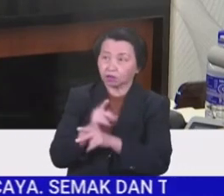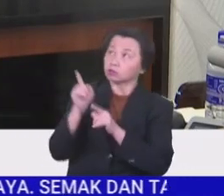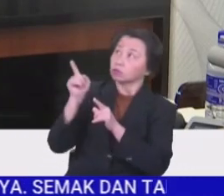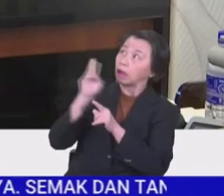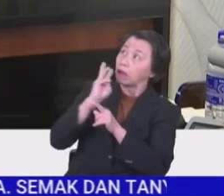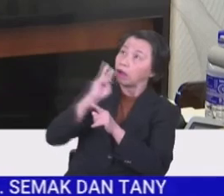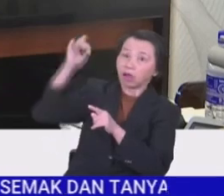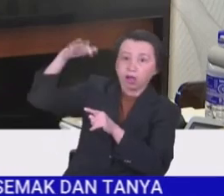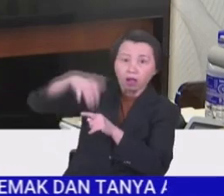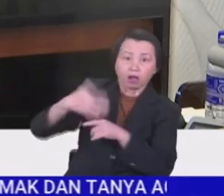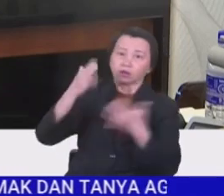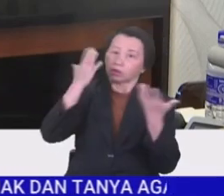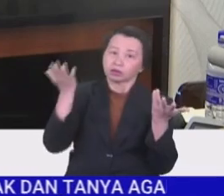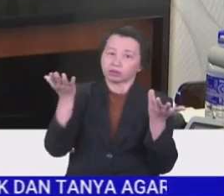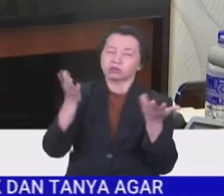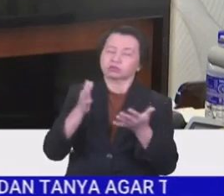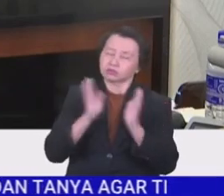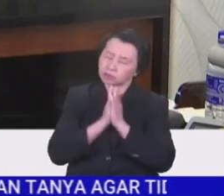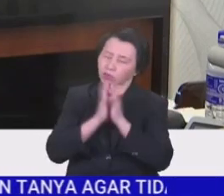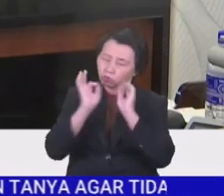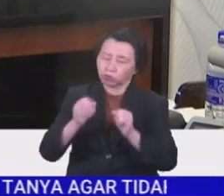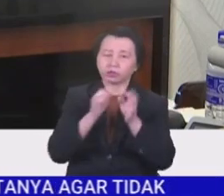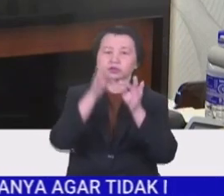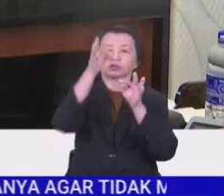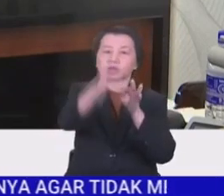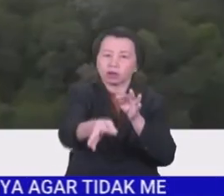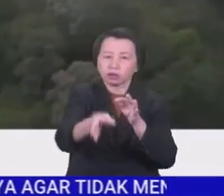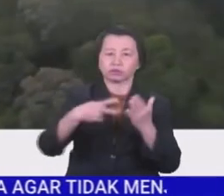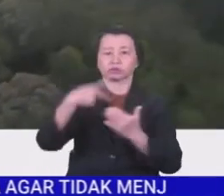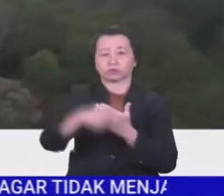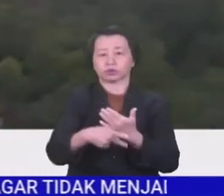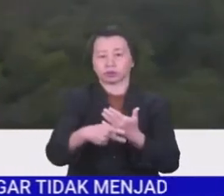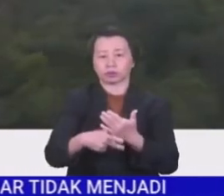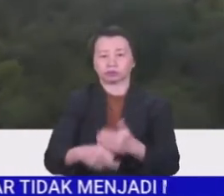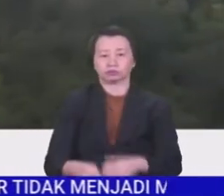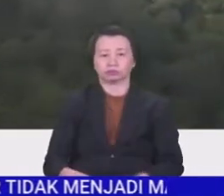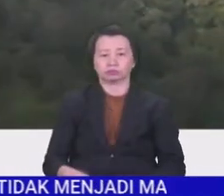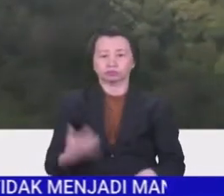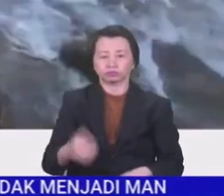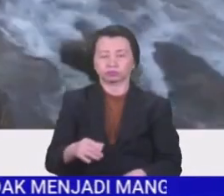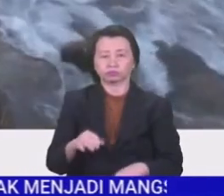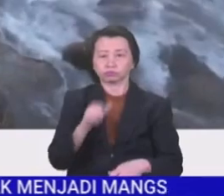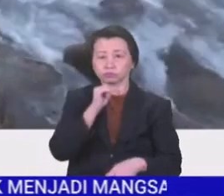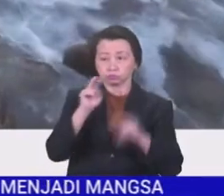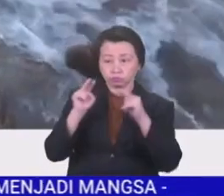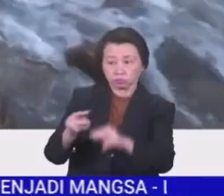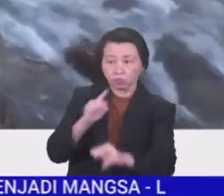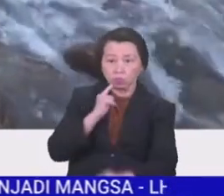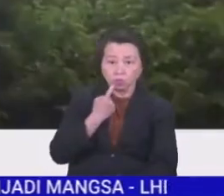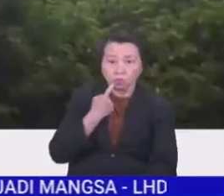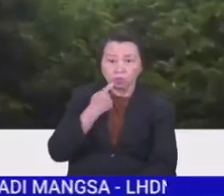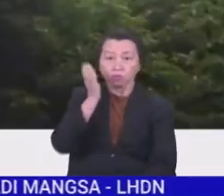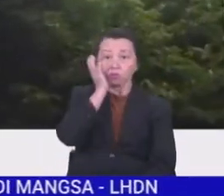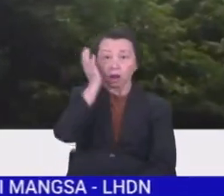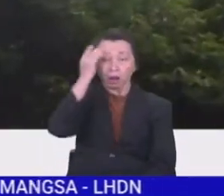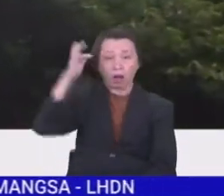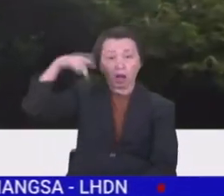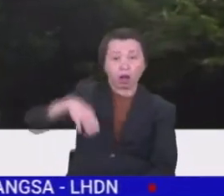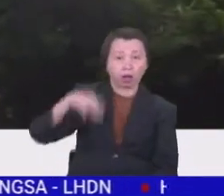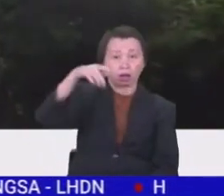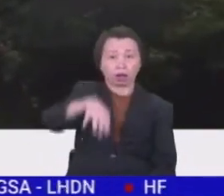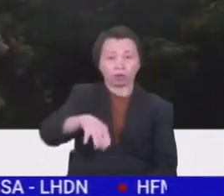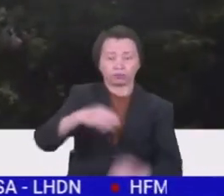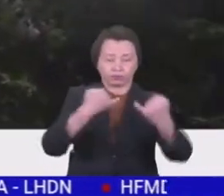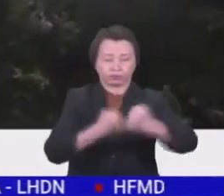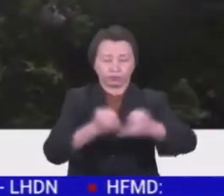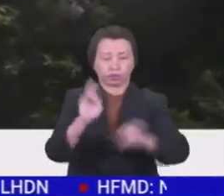pekalah. Bukan kita boleh menangguhkan kita punya program. Cakna dan memandang serius mengenai fenomena ini, Jabatan